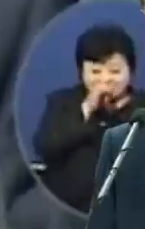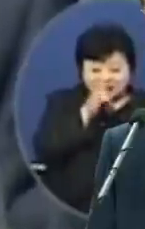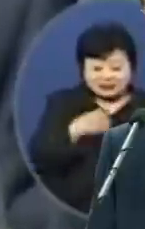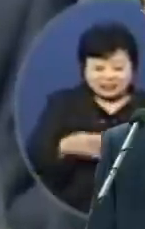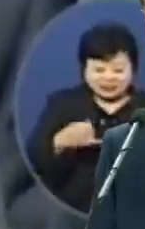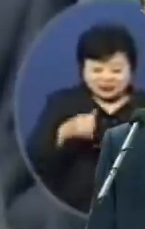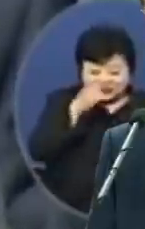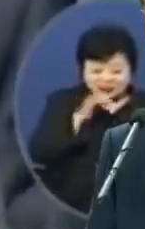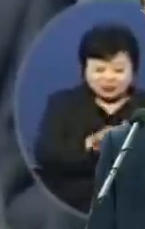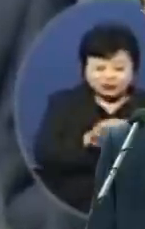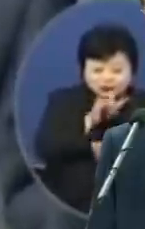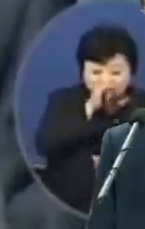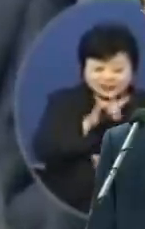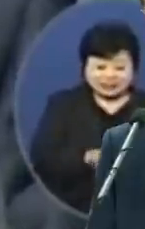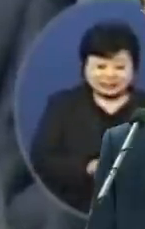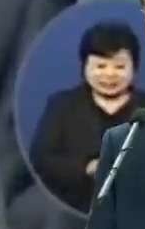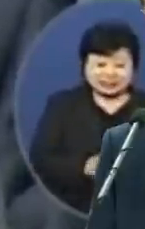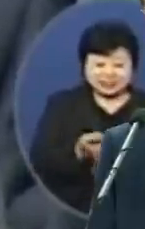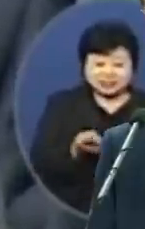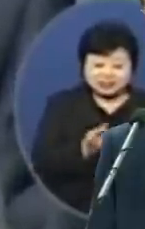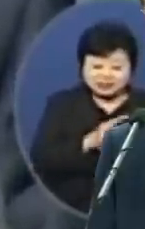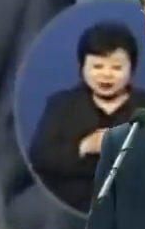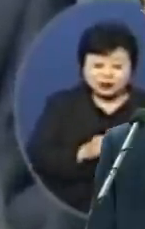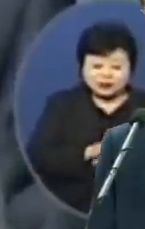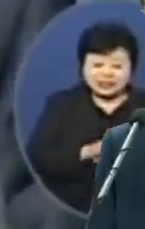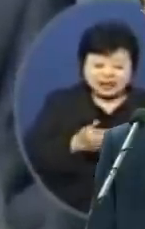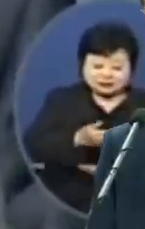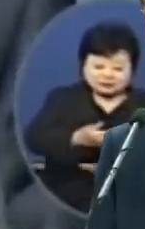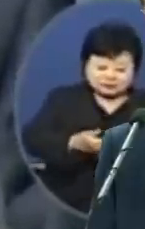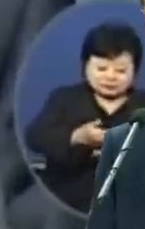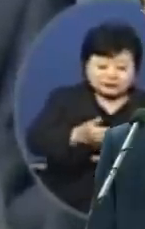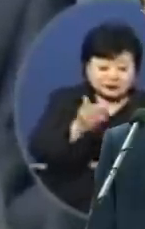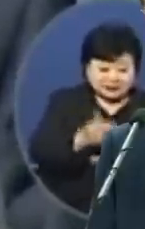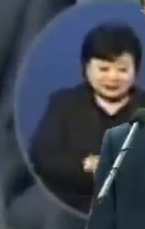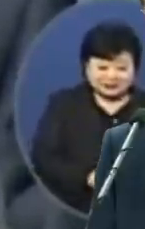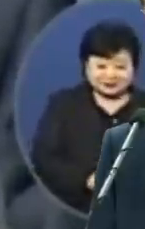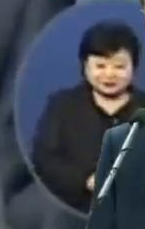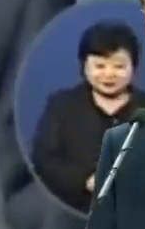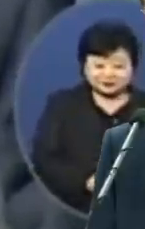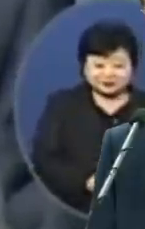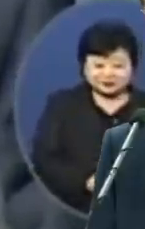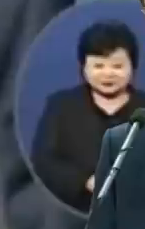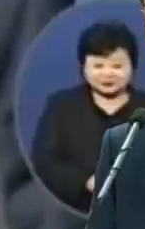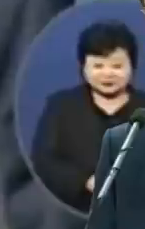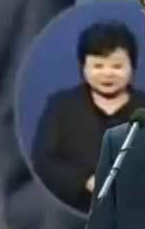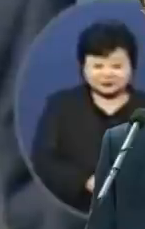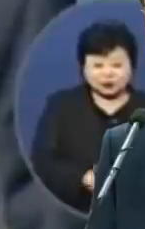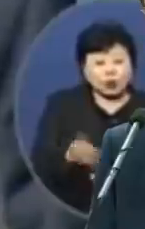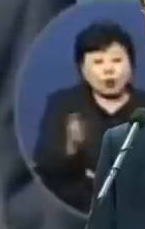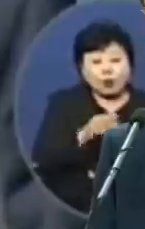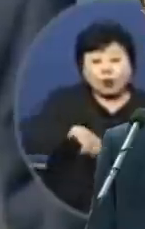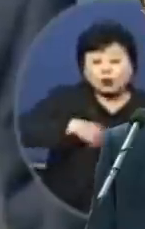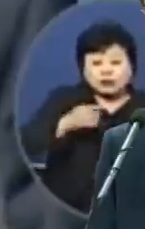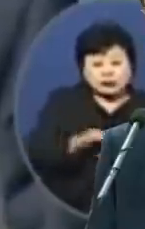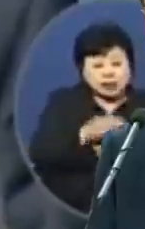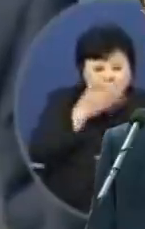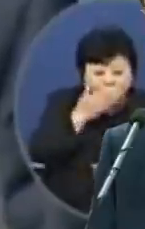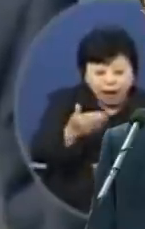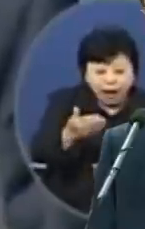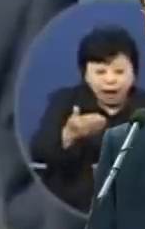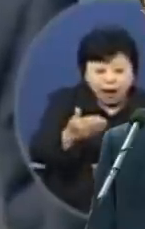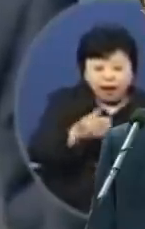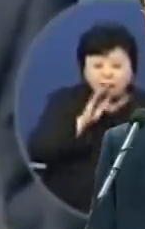자식이 있든지 친구가 있든지 그런 사람이 있어야 사랑을 할 수가 있죠. 아무도 없는데 혼자서 사랑한다고 허허